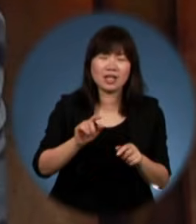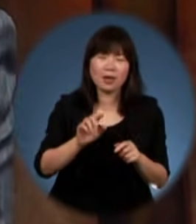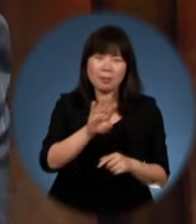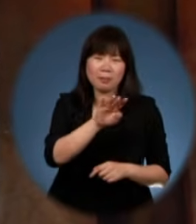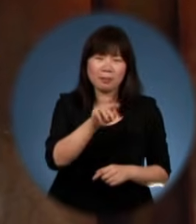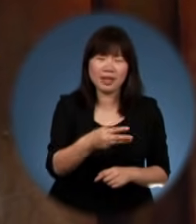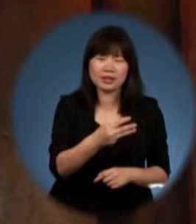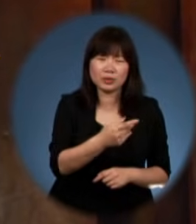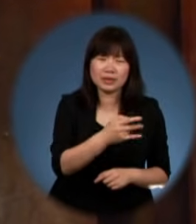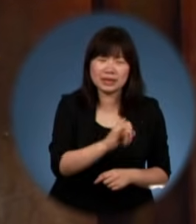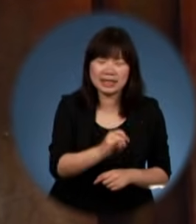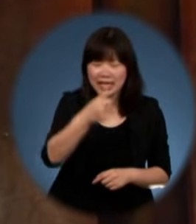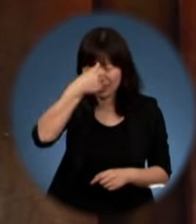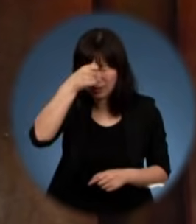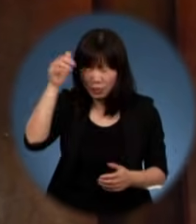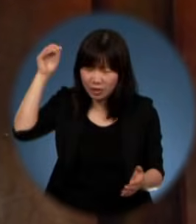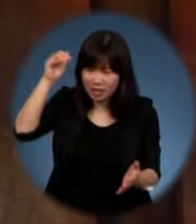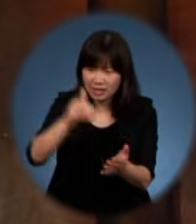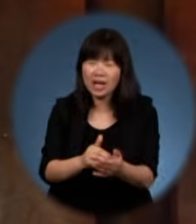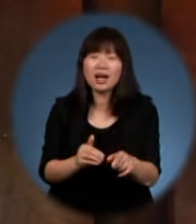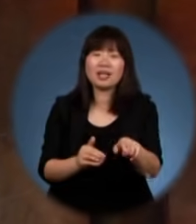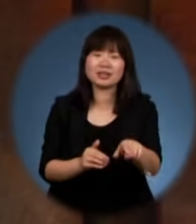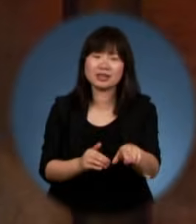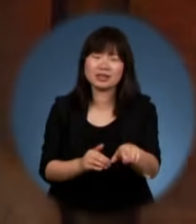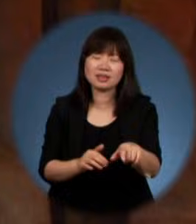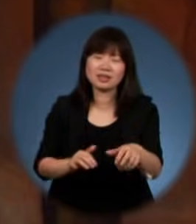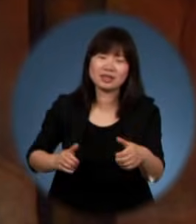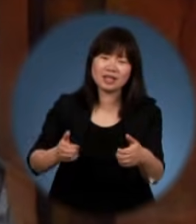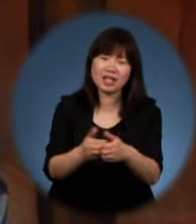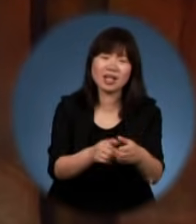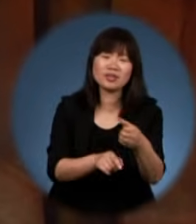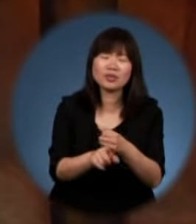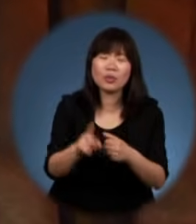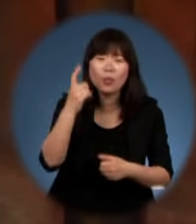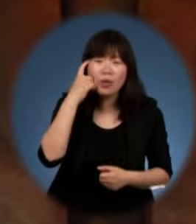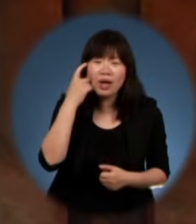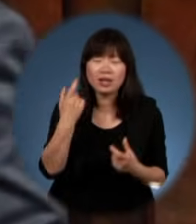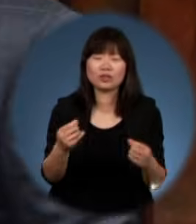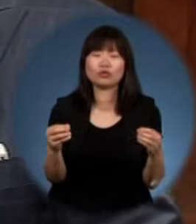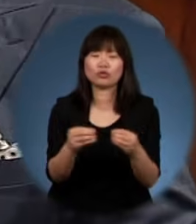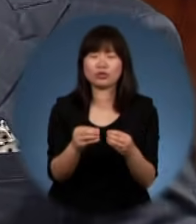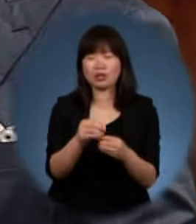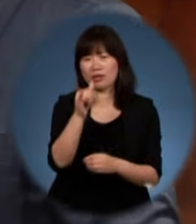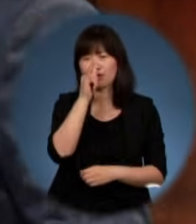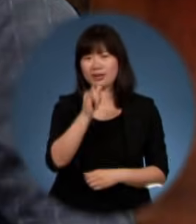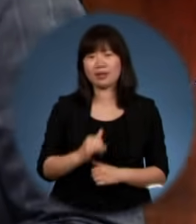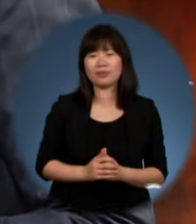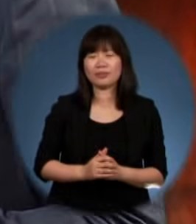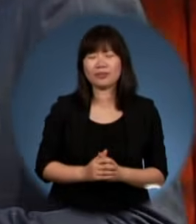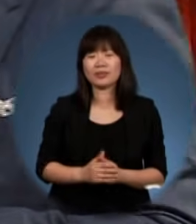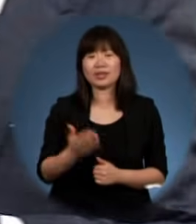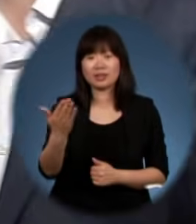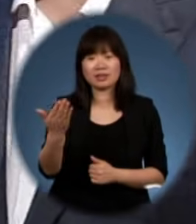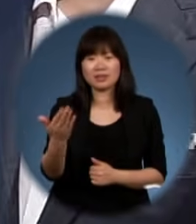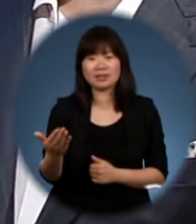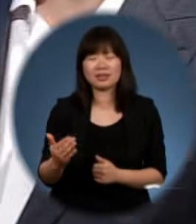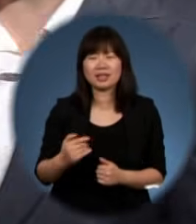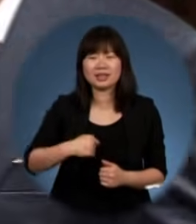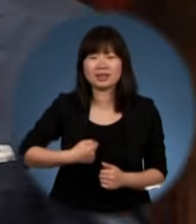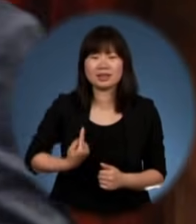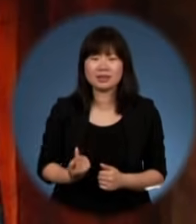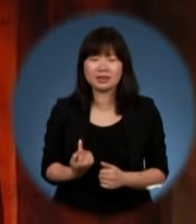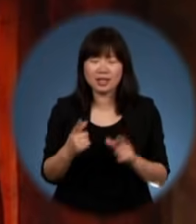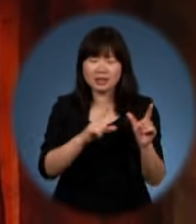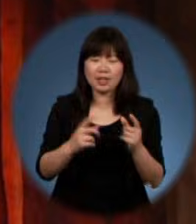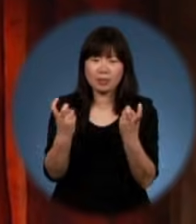박테리아와 인도까지 그런 발걸음을 옮겨야만 했을까요 이런 구절이 있습니다 그는 자신의